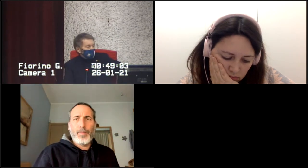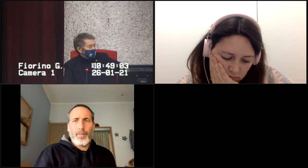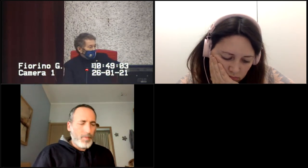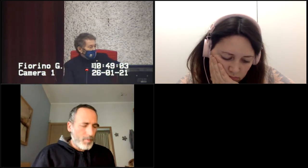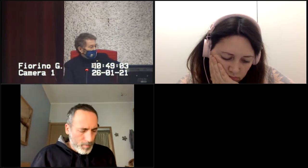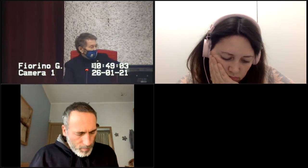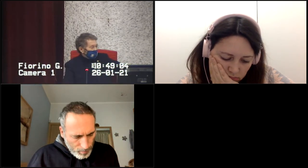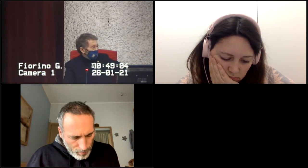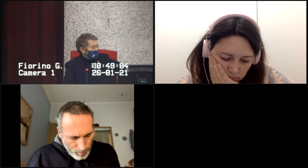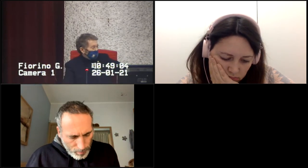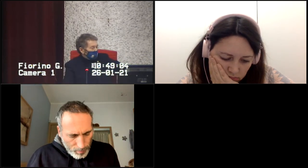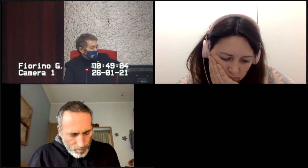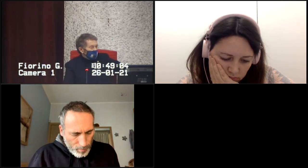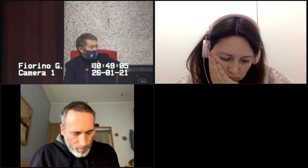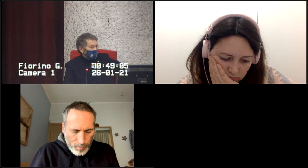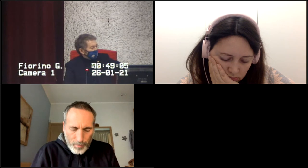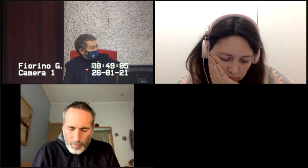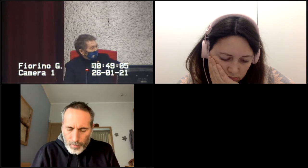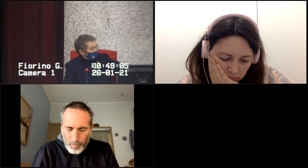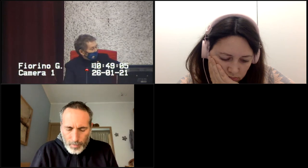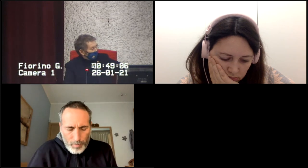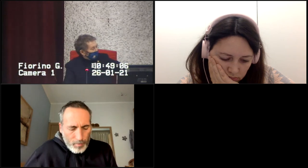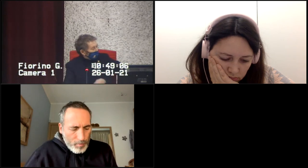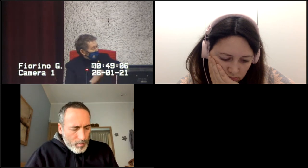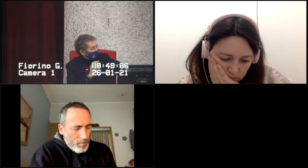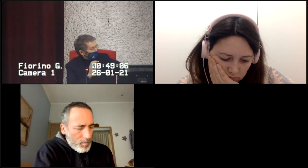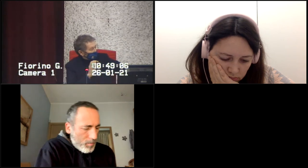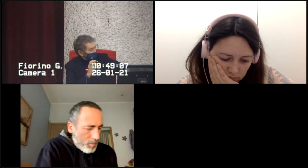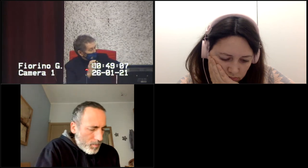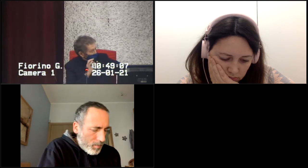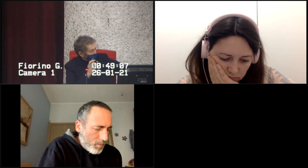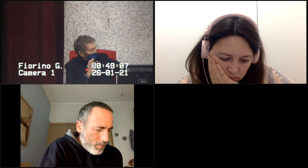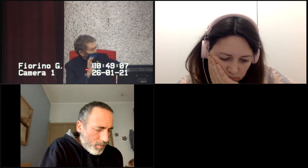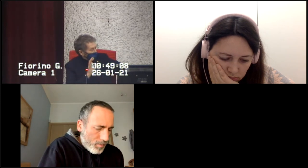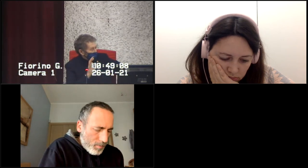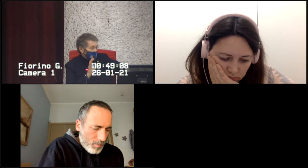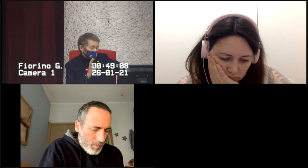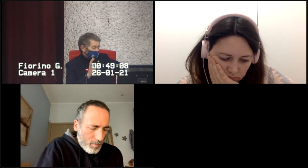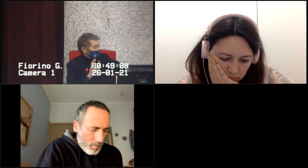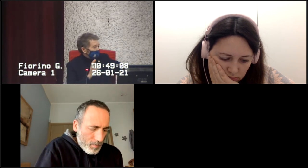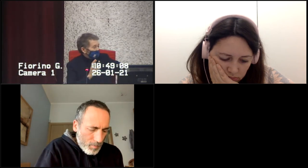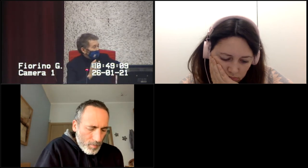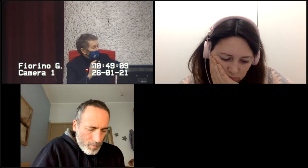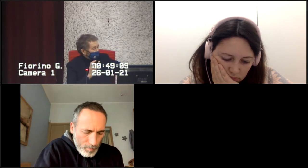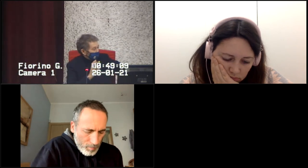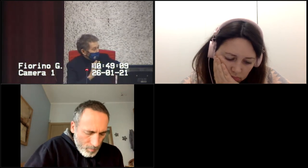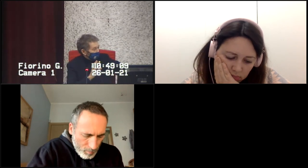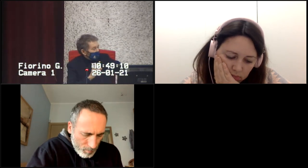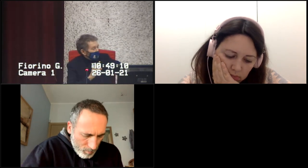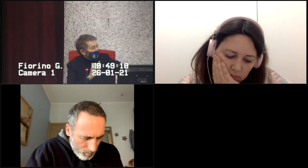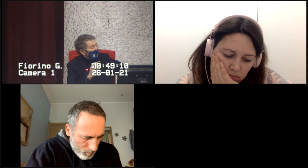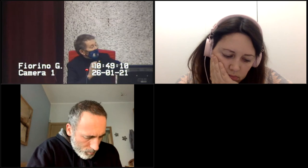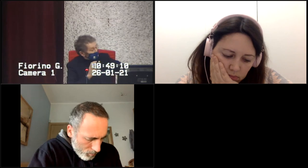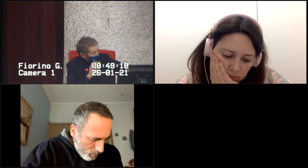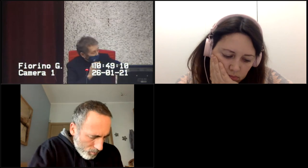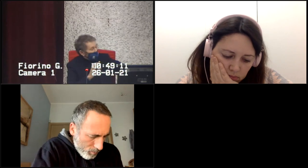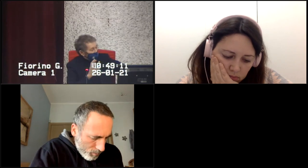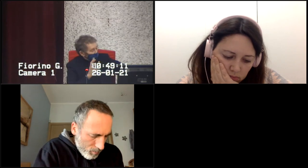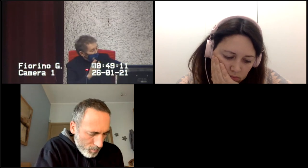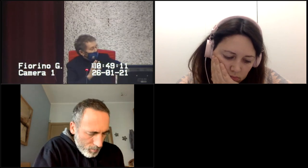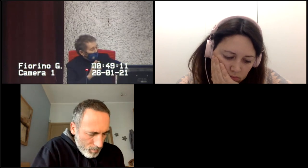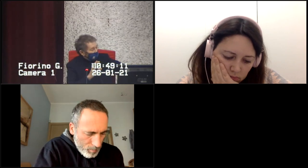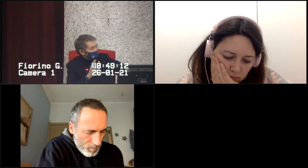comprendo tutto e ascolto tutto, però dire le parole che ha detto lei sono anche offensive.